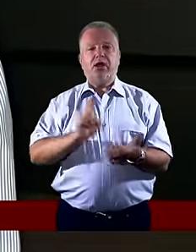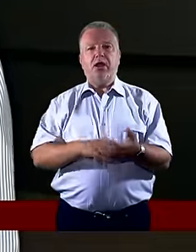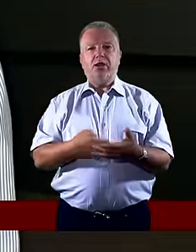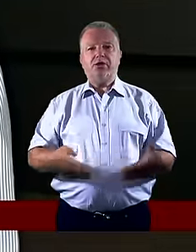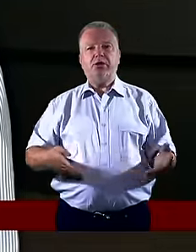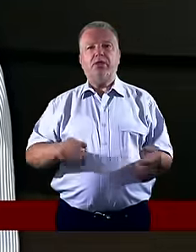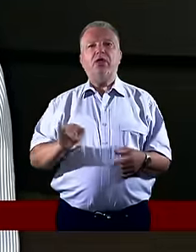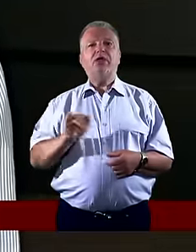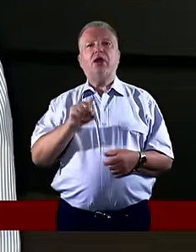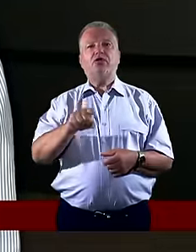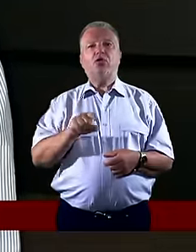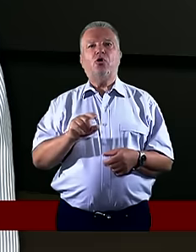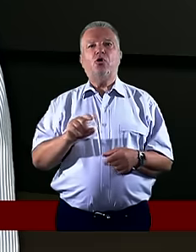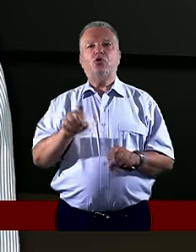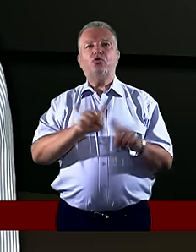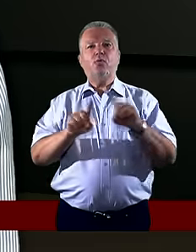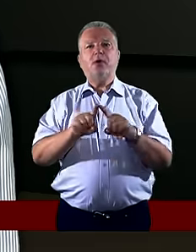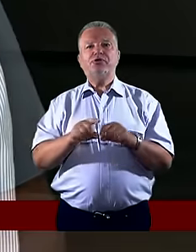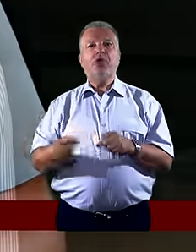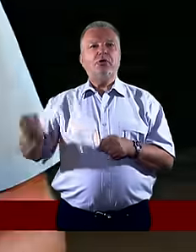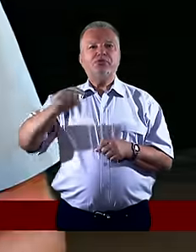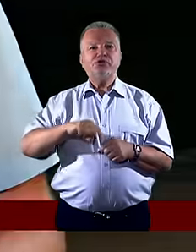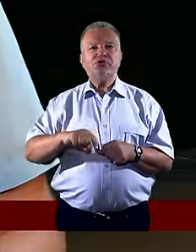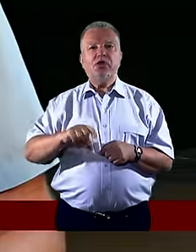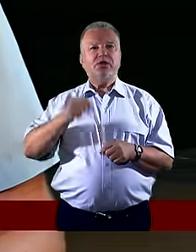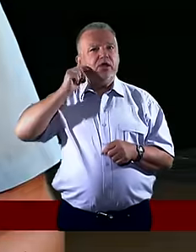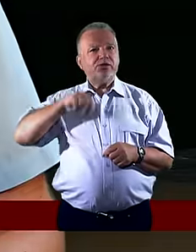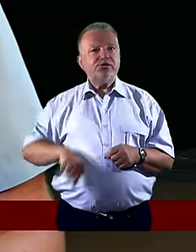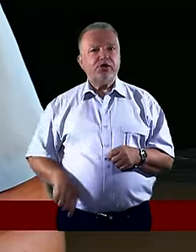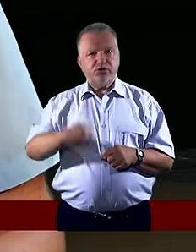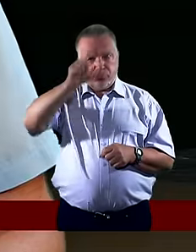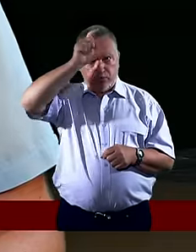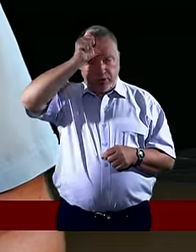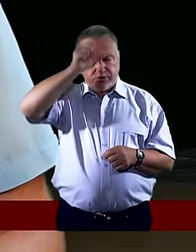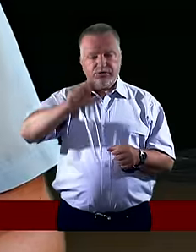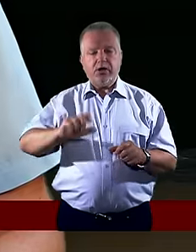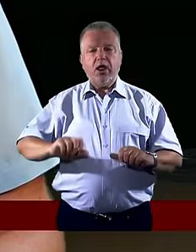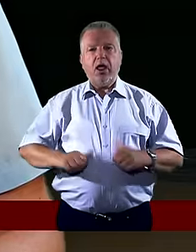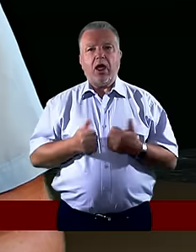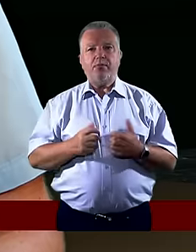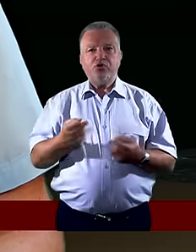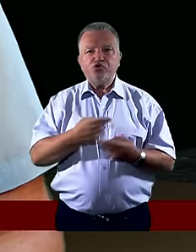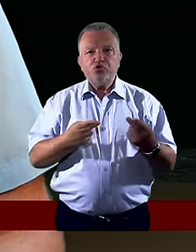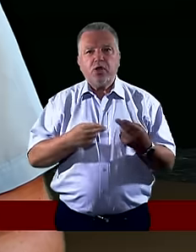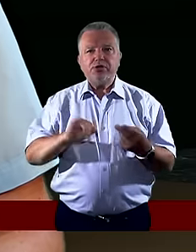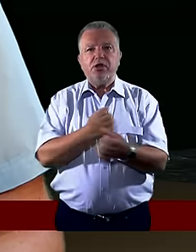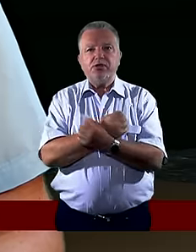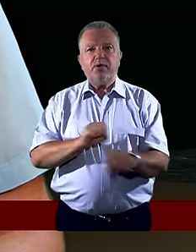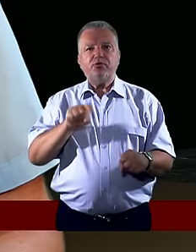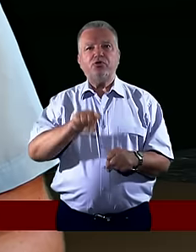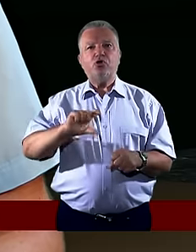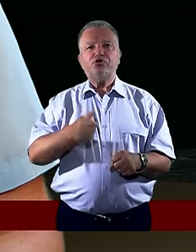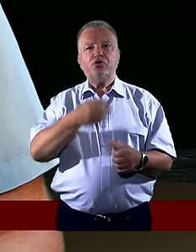na tę ziemię, powód swojej misji. Jak to tłumaczy? Przyszedł bowiem Syn Człowieczy, aby szukać